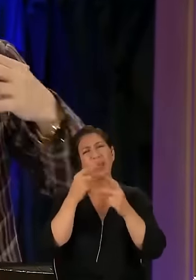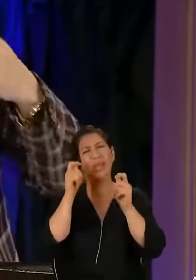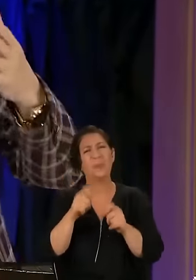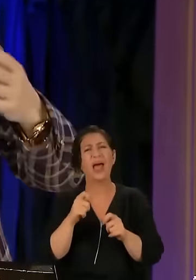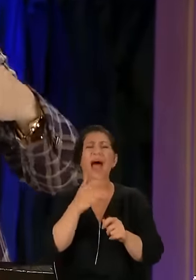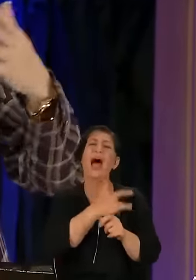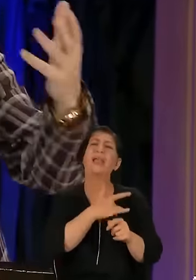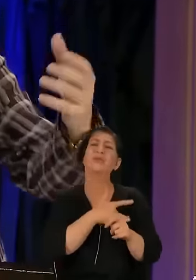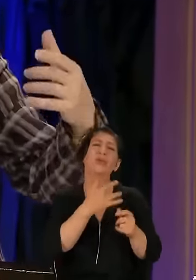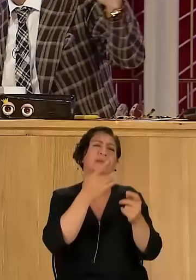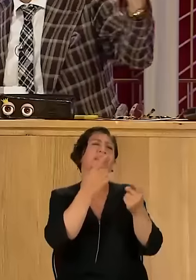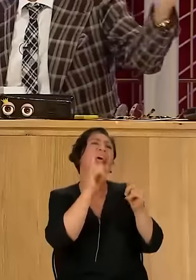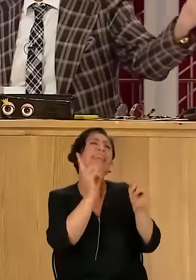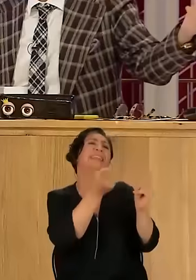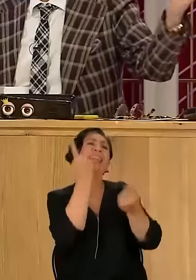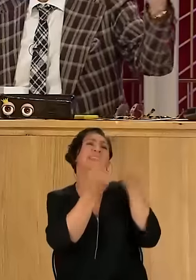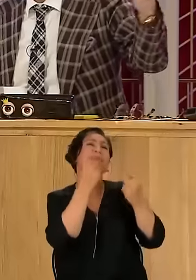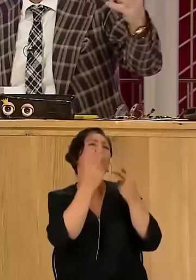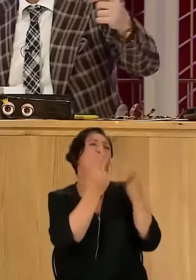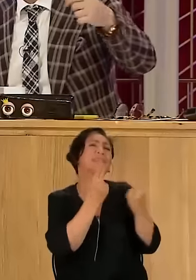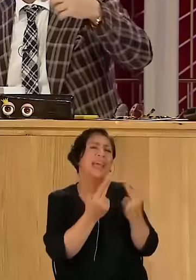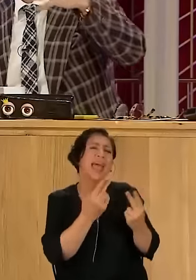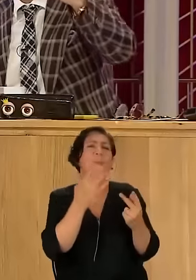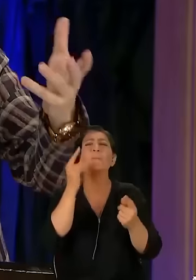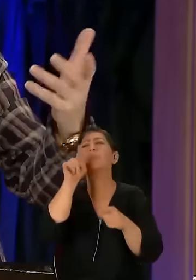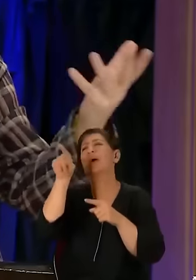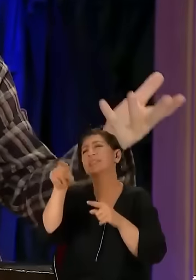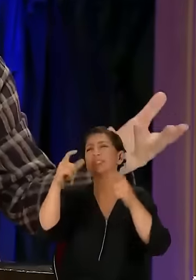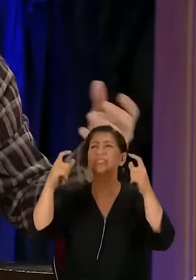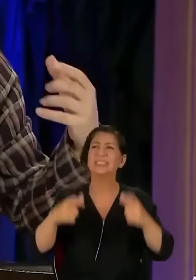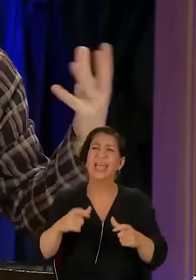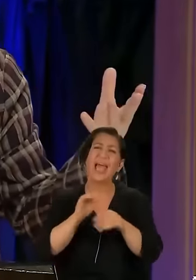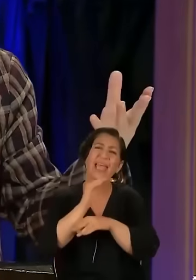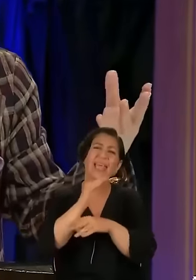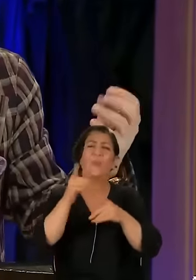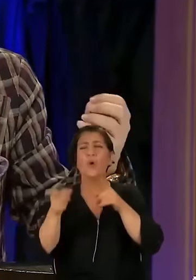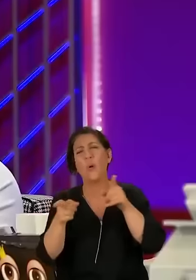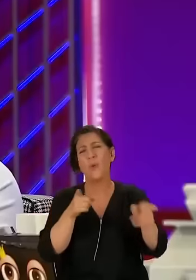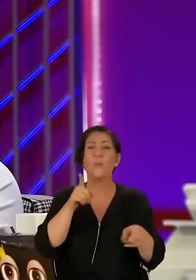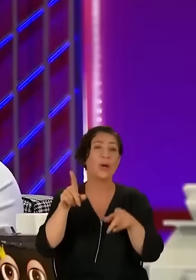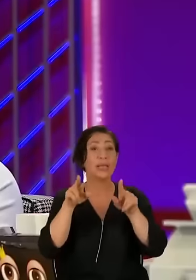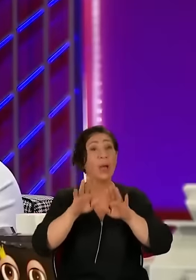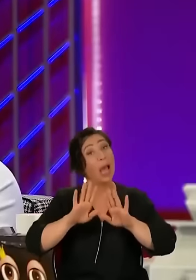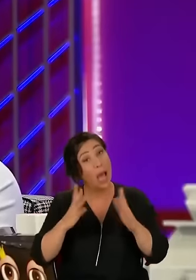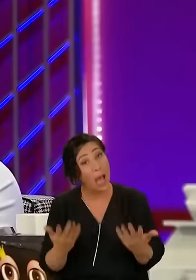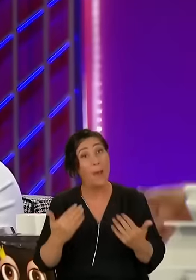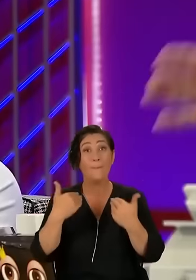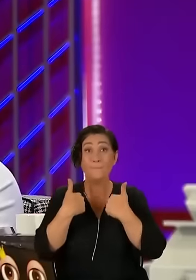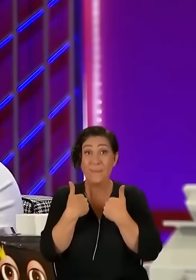İşte Anadolu'nun mozaiği, bilmem nenin bilmem nesi, şehir hayatının ıvır kıvırı falan filan gibi. Halbuki